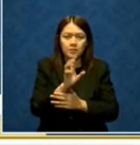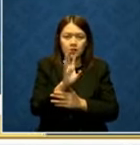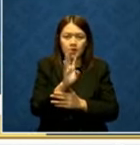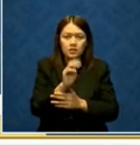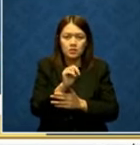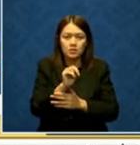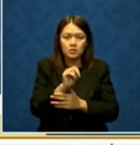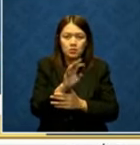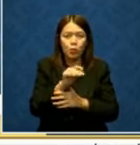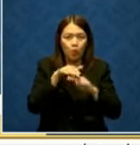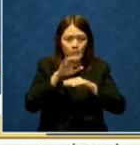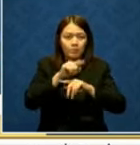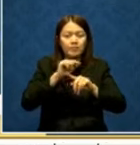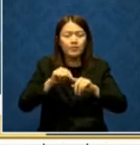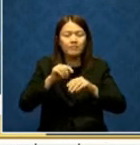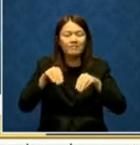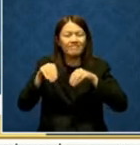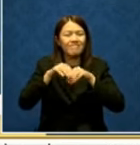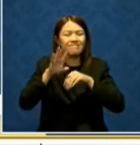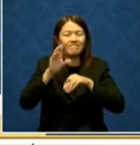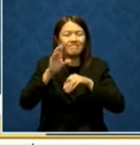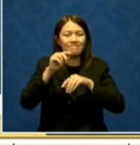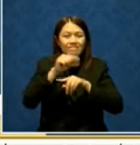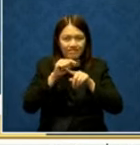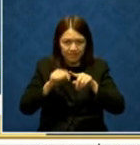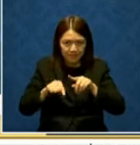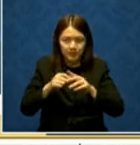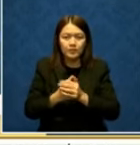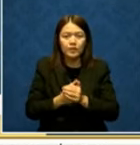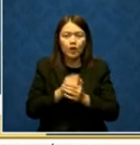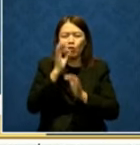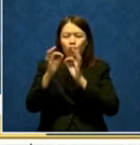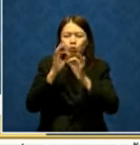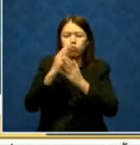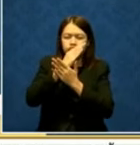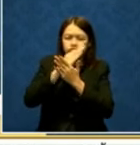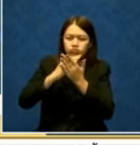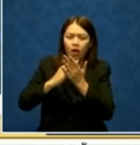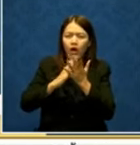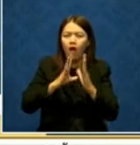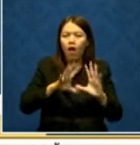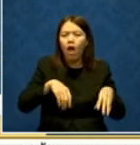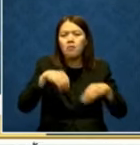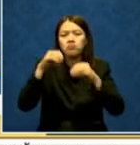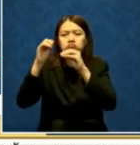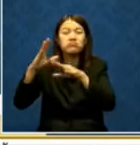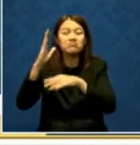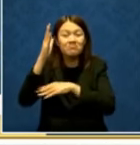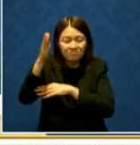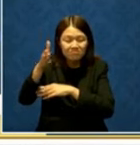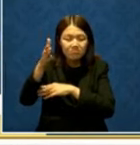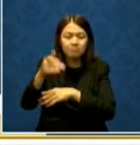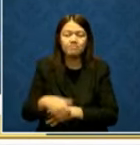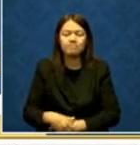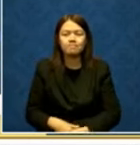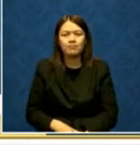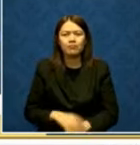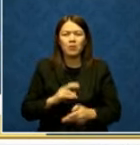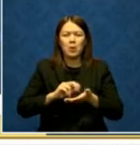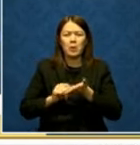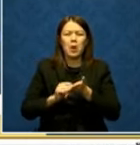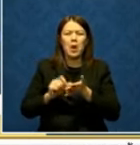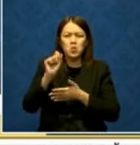40กว่าเปอร์เซนะครับเกือบ 50เพราะฉะนั้นนะครับเรื่องร้องเรียนเกือบครึ่งเนี่ยถูกยกในพีถัดไปมันก็เป็นเรื่องที่จะต้องแก้